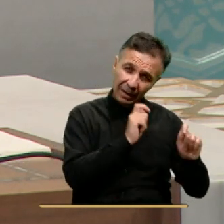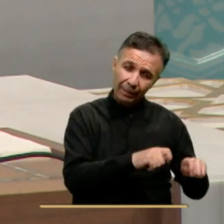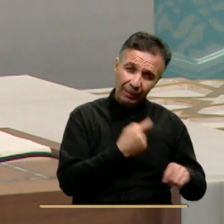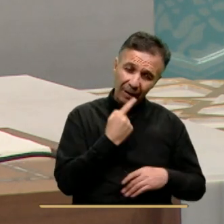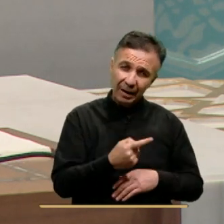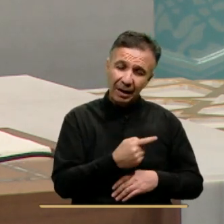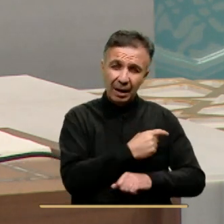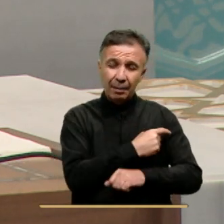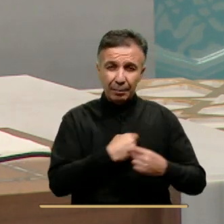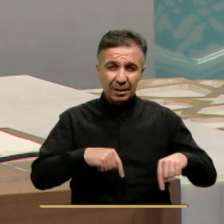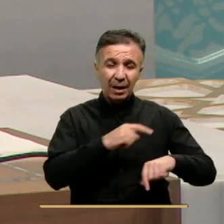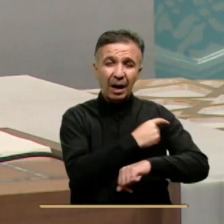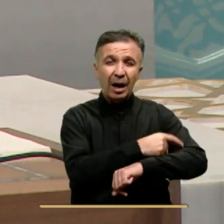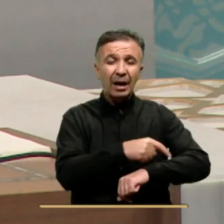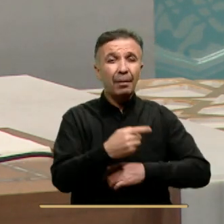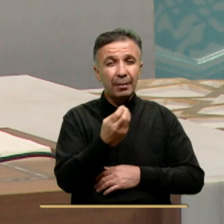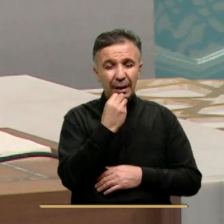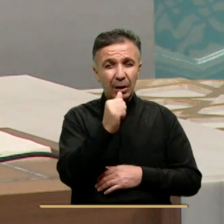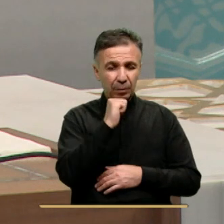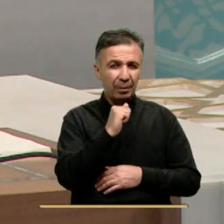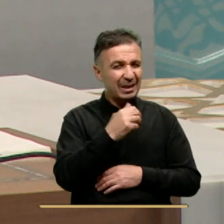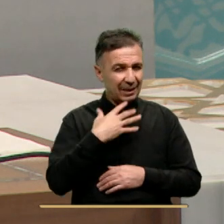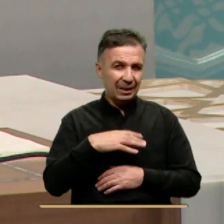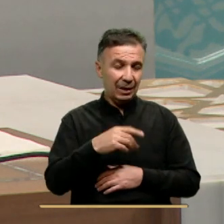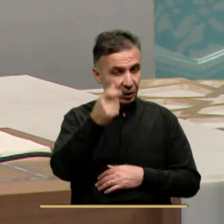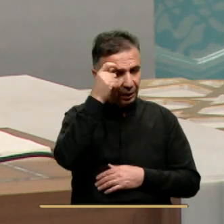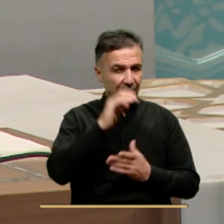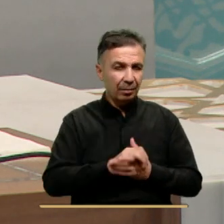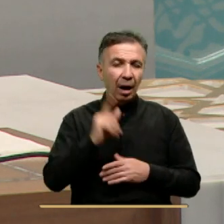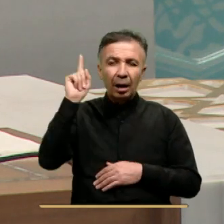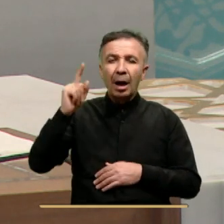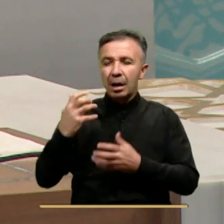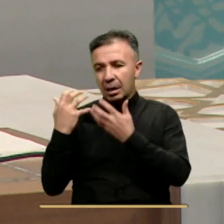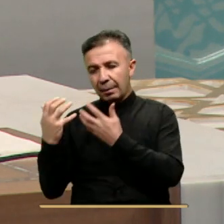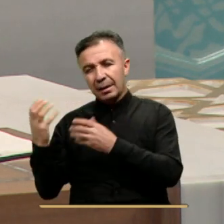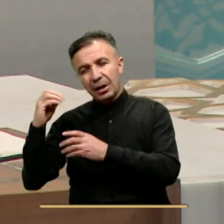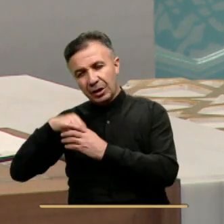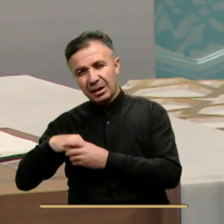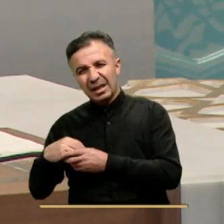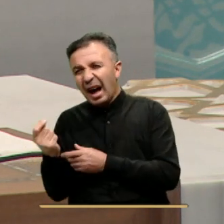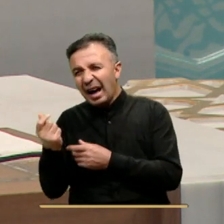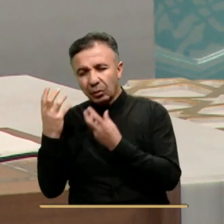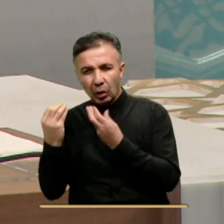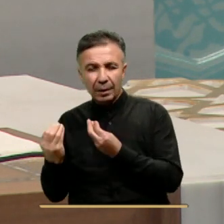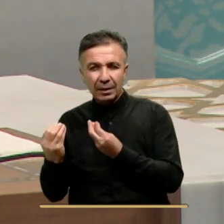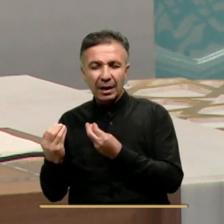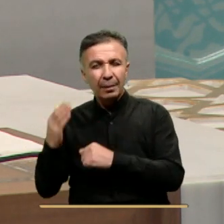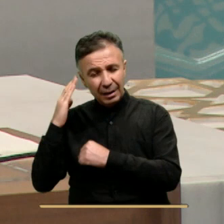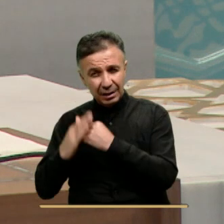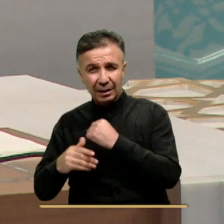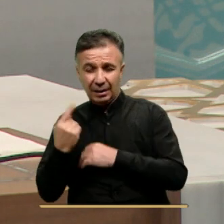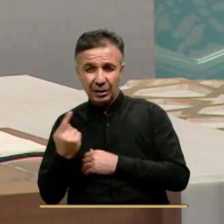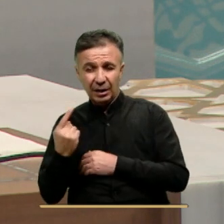harama teşvik eder Allah'ın nimetleri içerisinde az olmasına rağmen yasakladığı